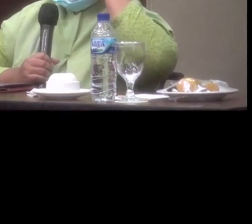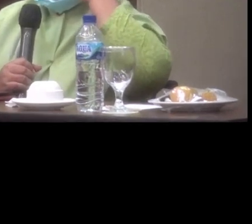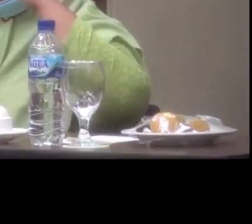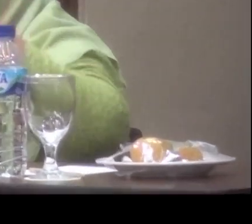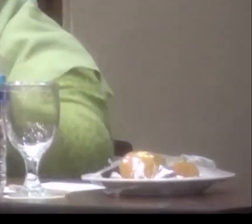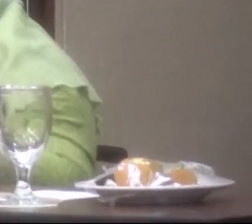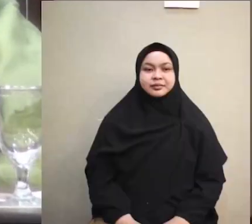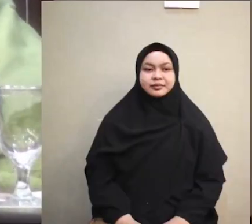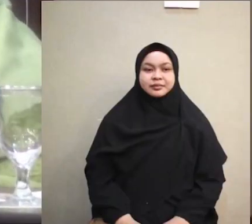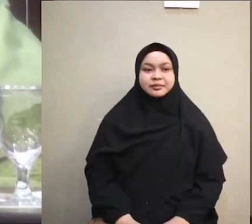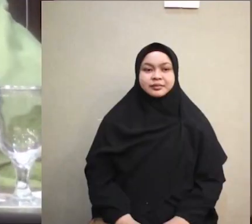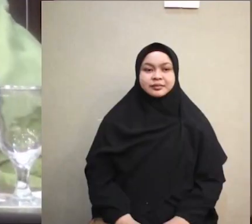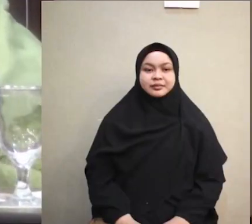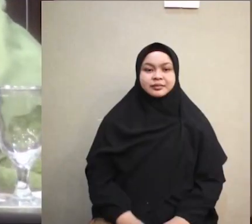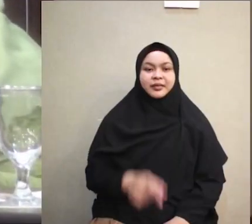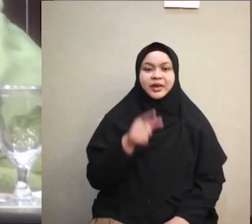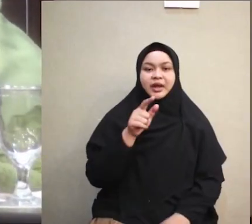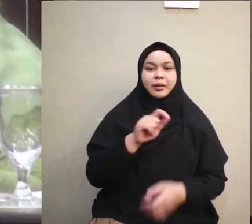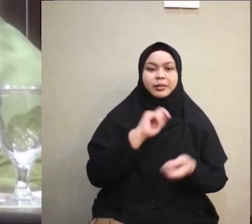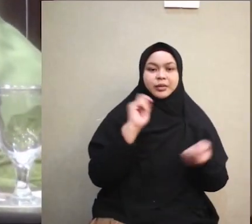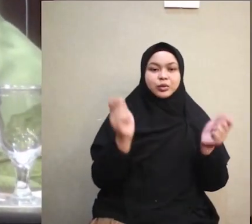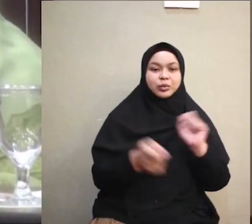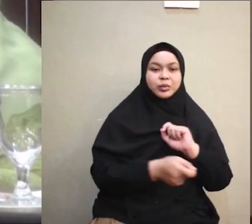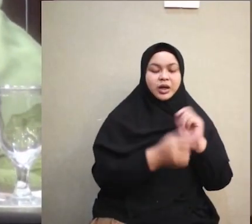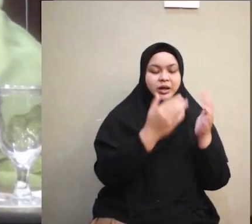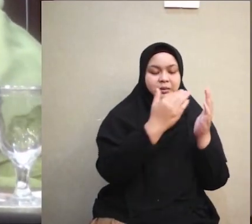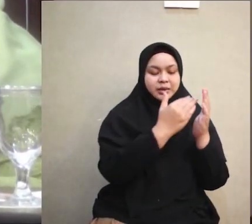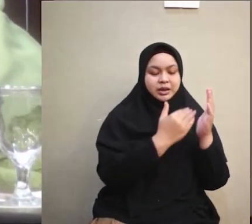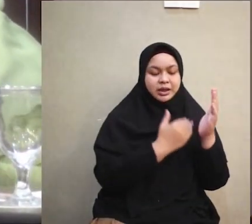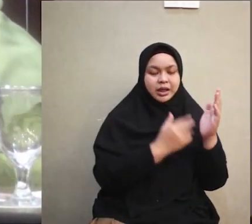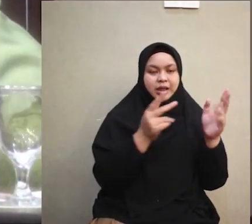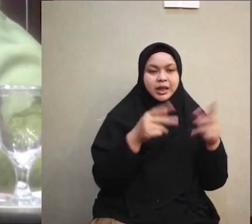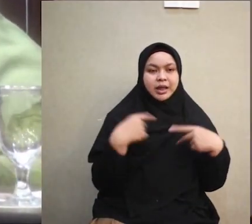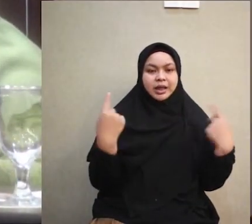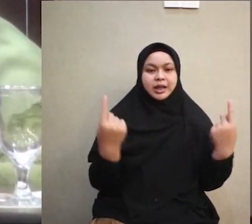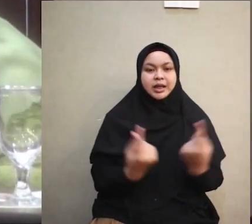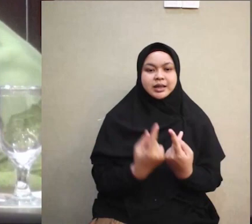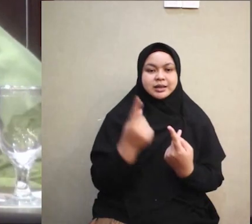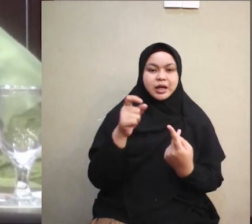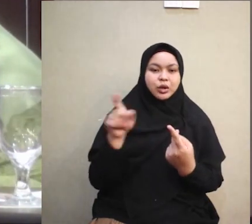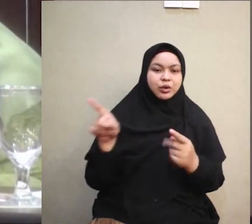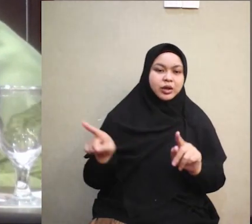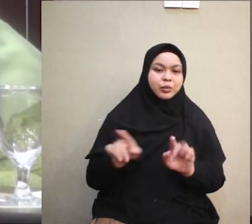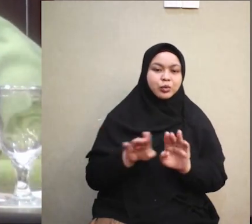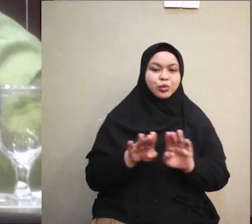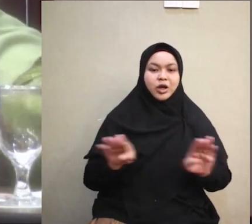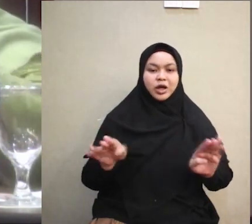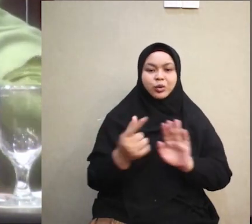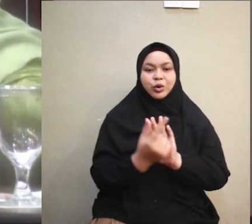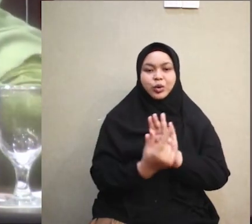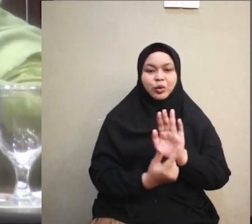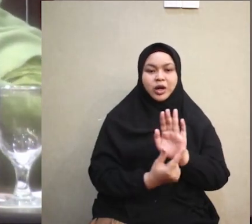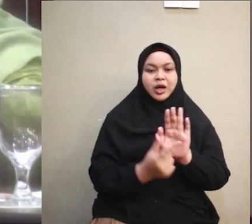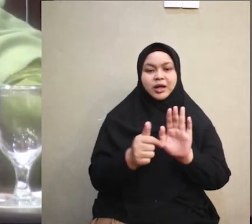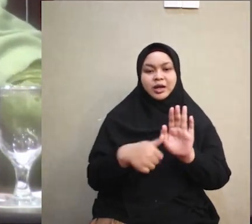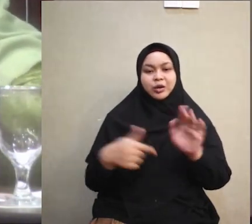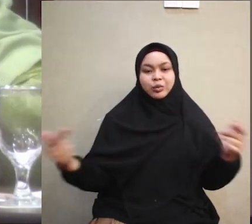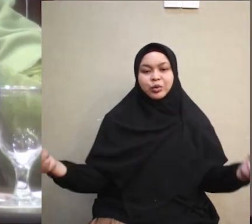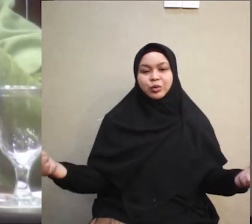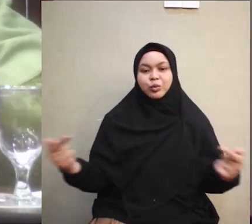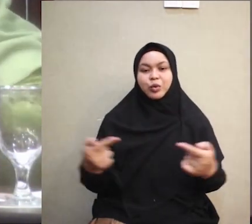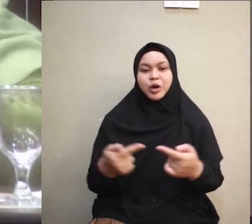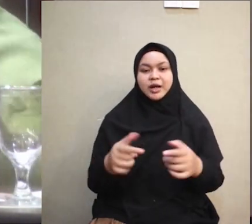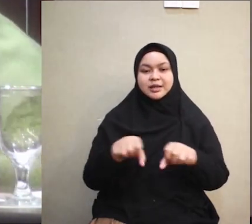perubahan kebijakan kita itu kan selalu diawali dengan undang-undang nih karena itu akan berhubungan dengan sistem